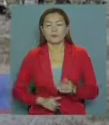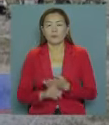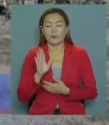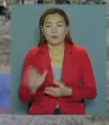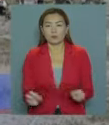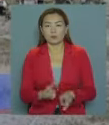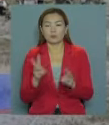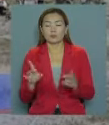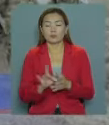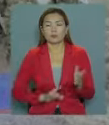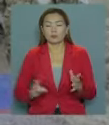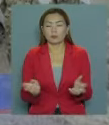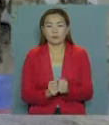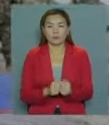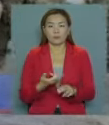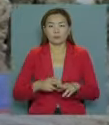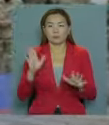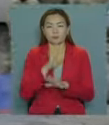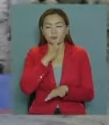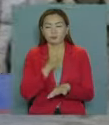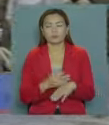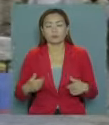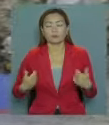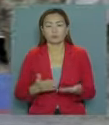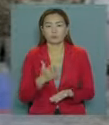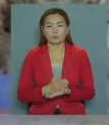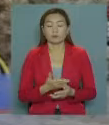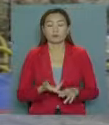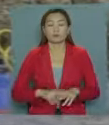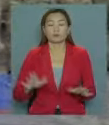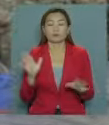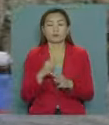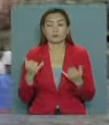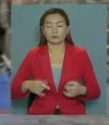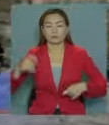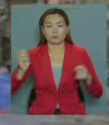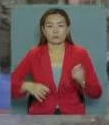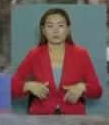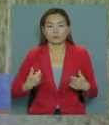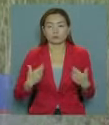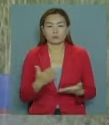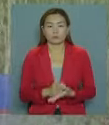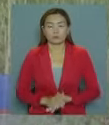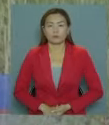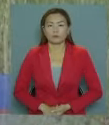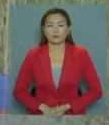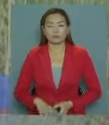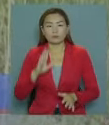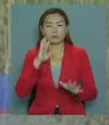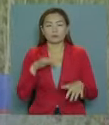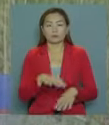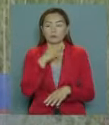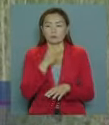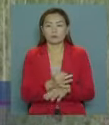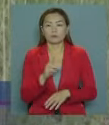Тілсіз жаудың дер кезінде құрықталуына табиғатта септігін тегізді. Өйткені ауа райы жауын шашынды. Ақжайық табиғи